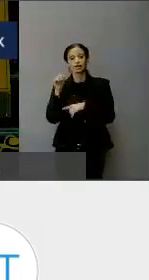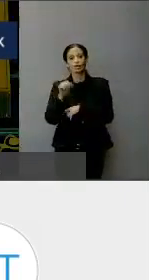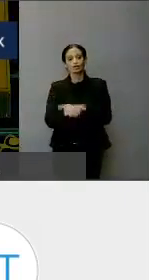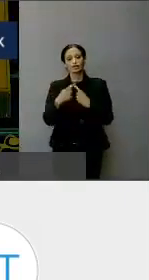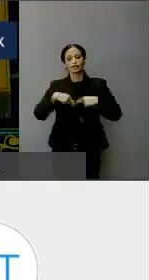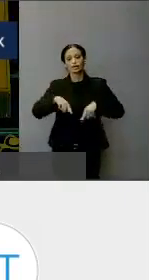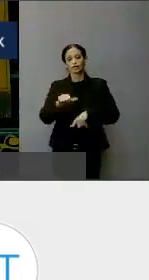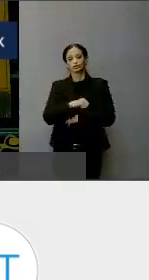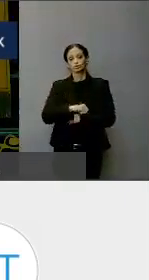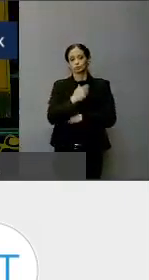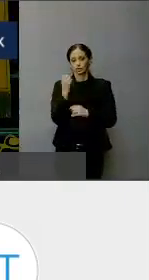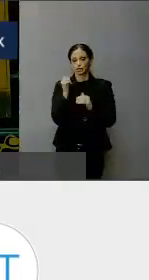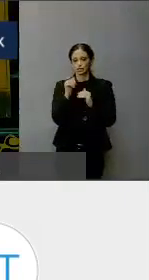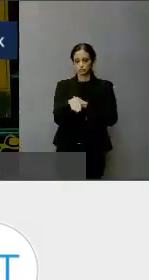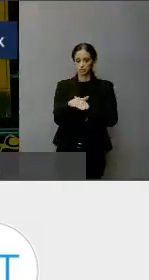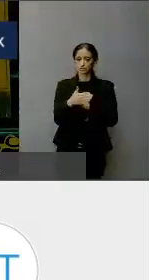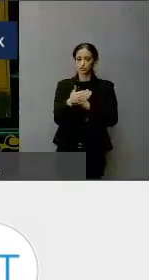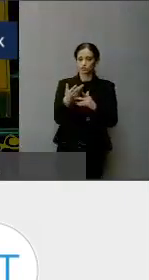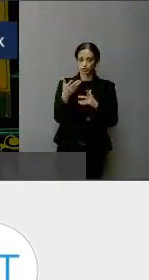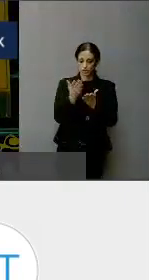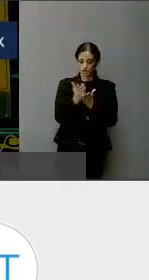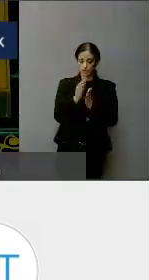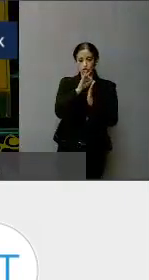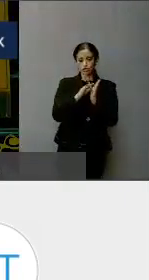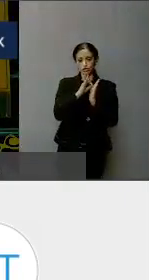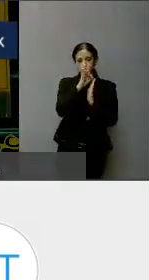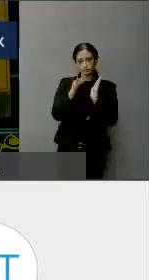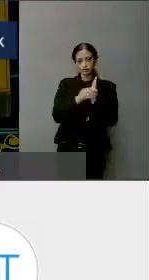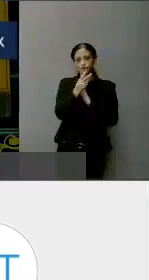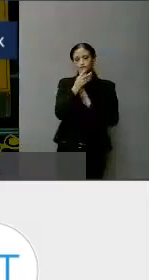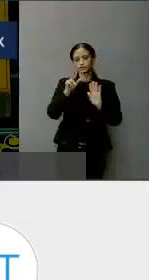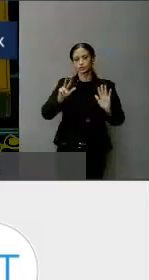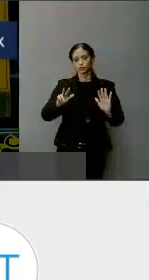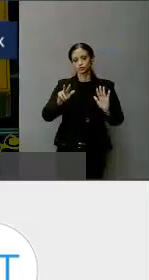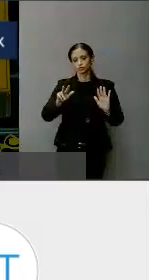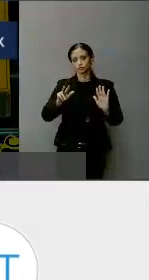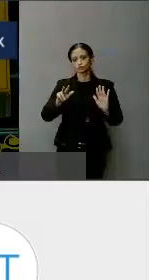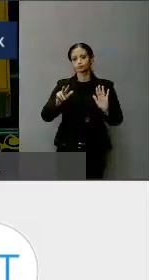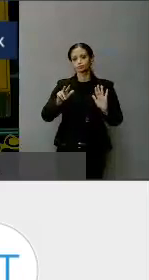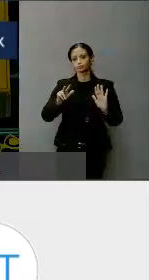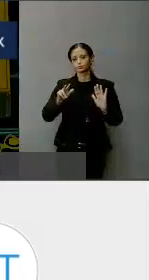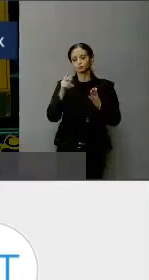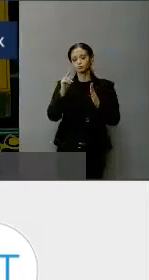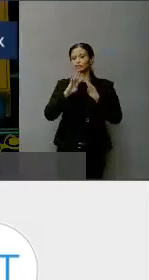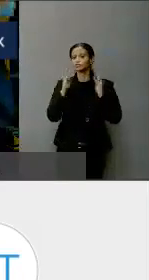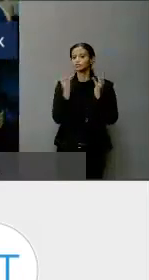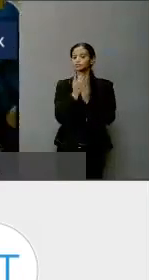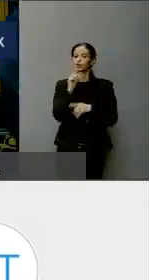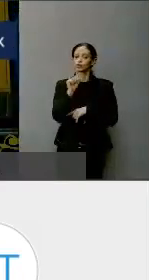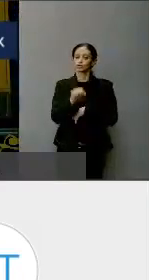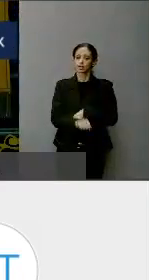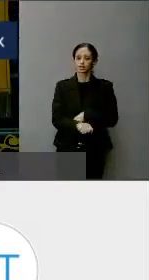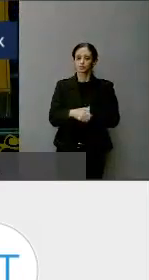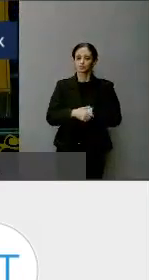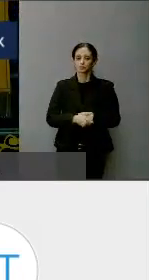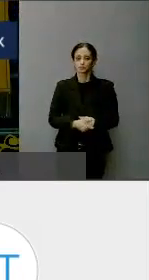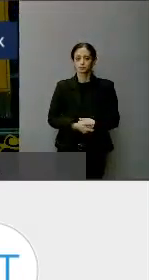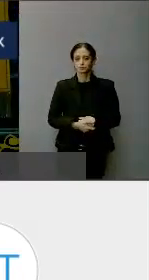respinge pongo dunque votazione in numero 28 ordine del giorno parere giunta contrario